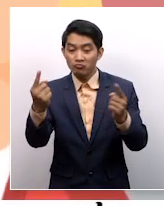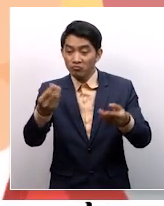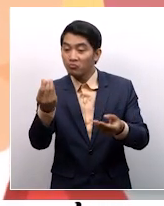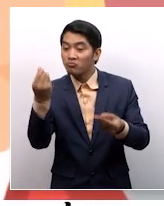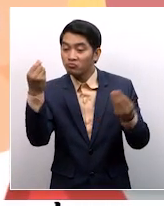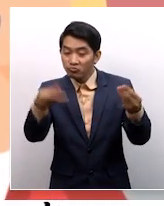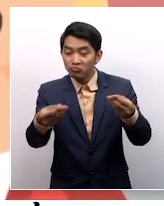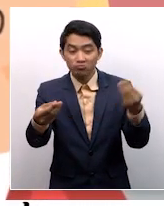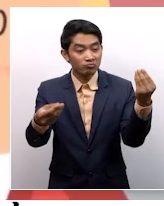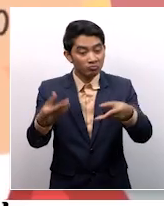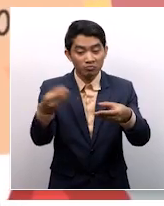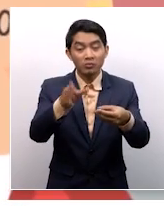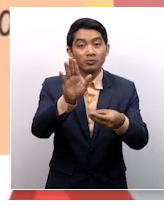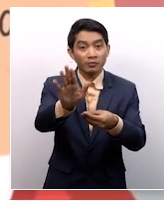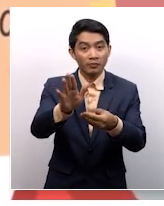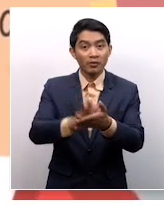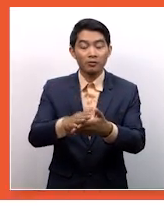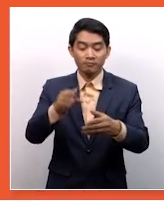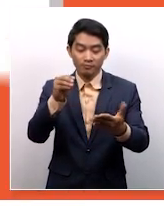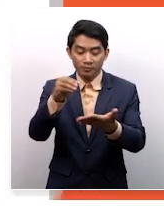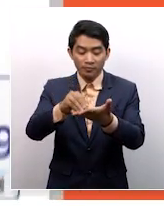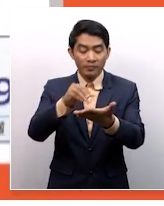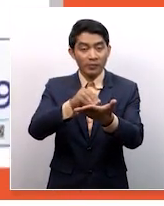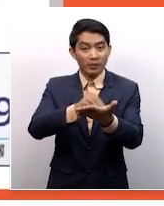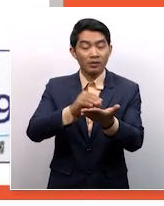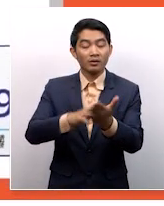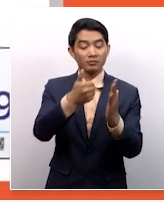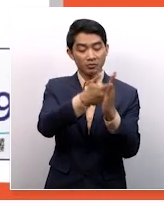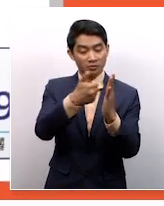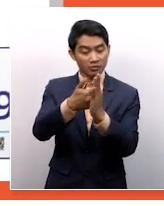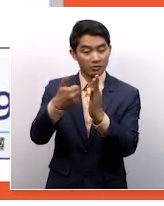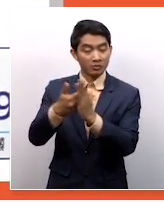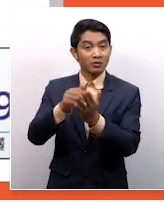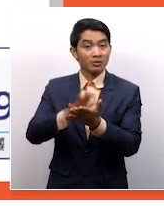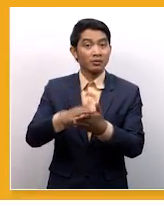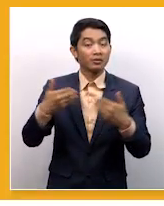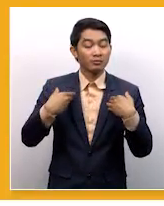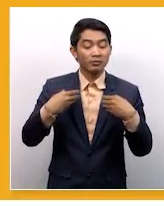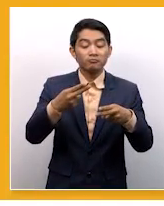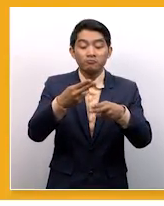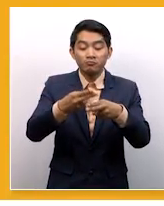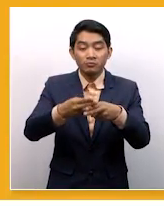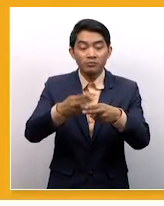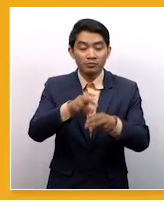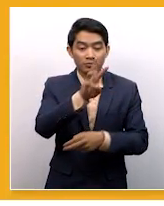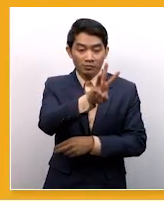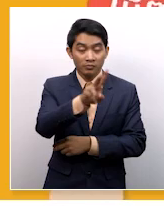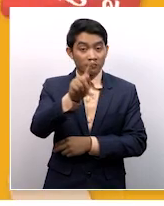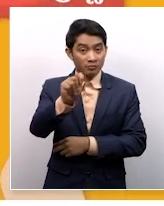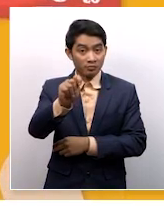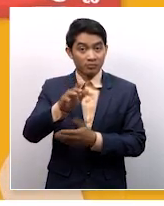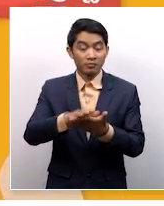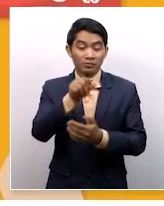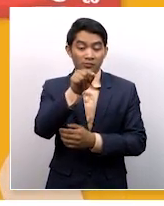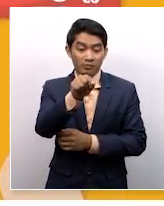ដាក់ដេញថ្លៃក្នុងប្រព័ន្ធស្វ័យប្រវត្តិកម្មចុះបញ្ជីរថយន្តតាមគេហទំព័រ